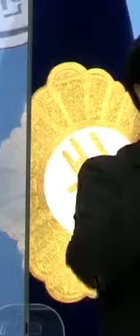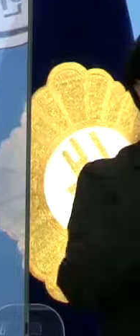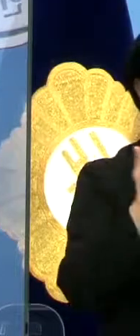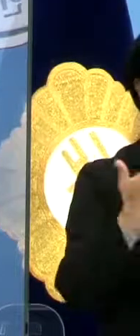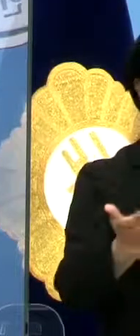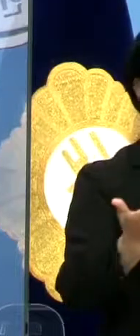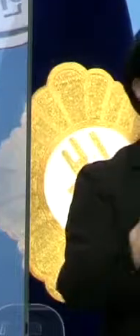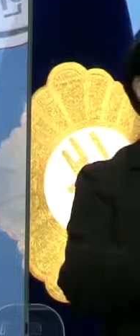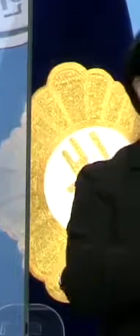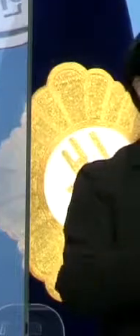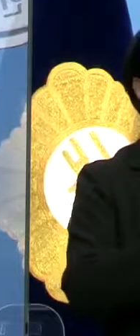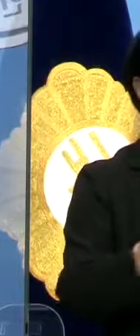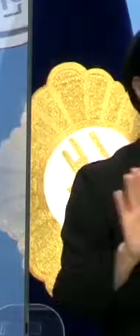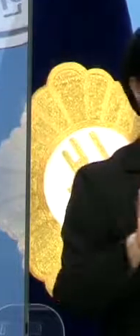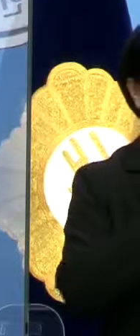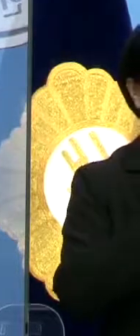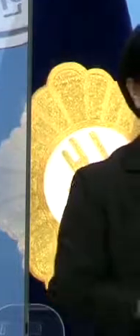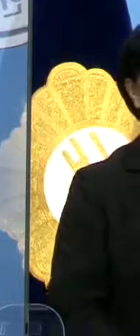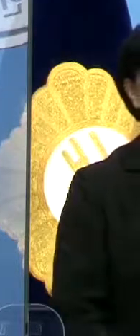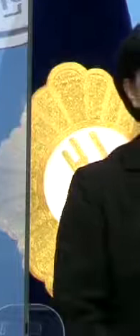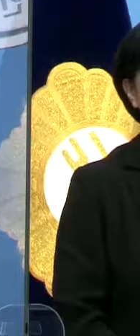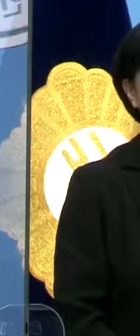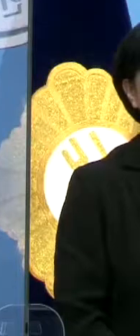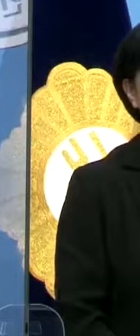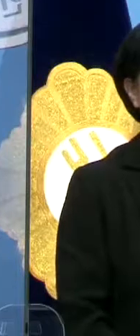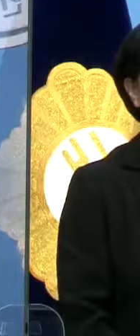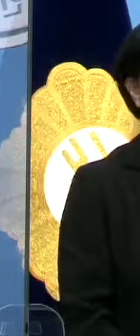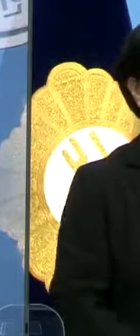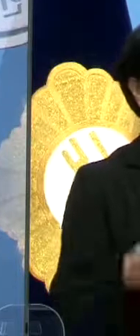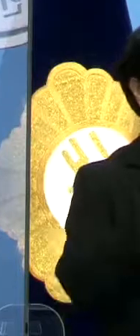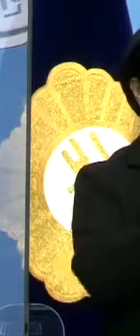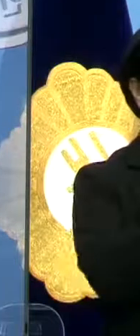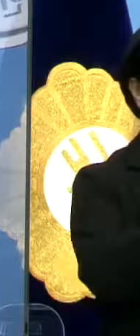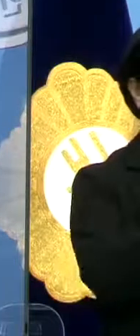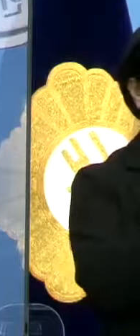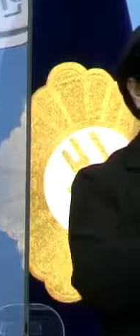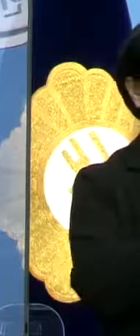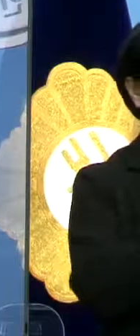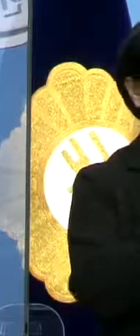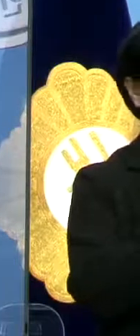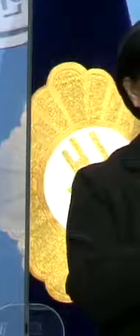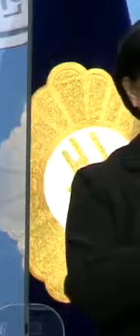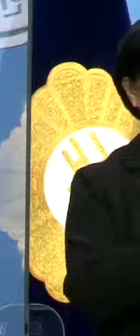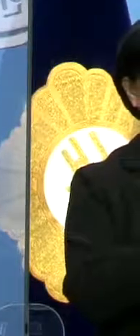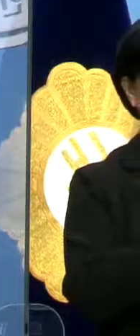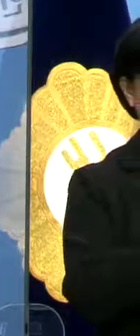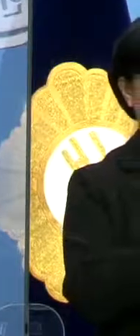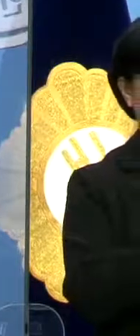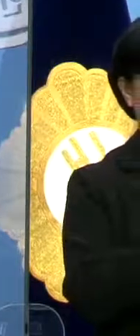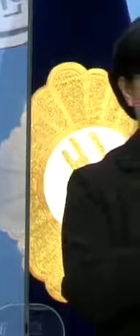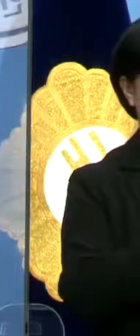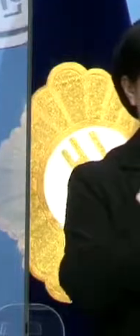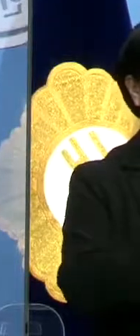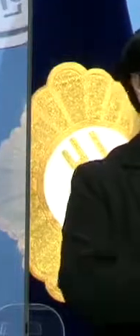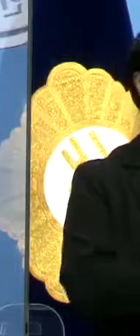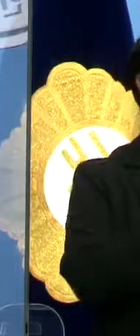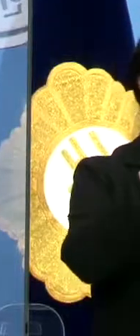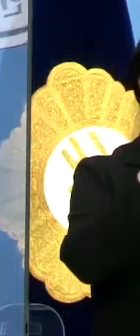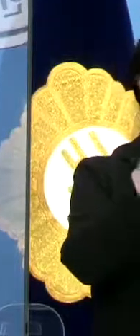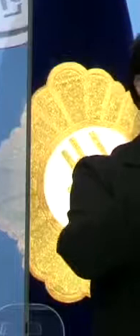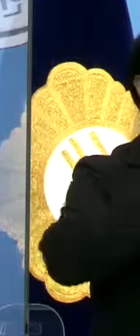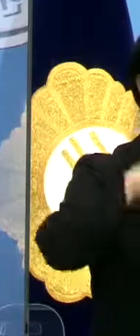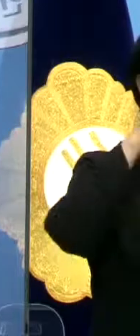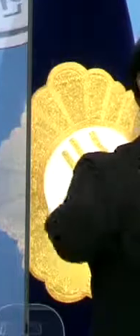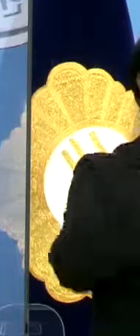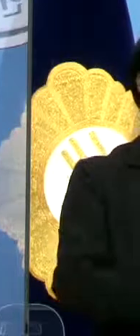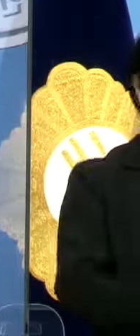아무런 조치도 취하고 있지 않습니다 어 도로 민주당이 계획 그 서울시장 보궐선거 해서